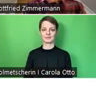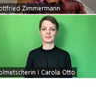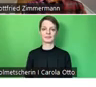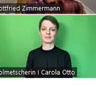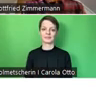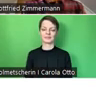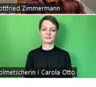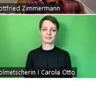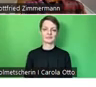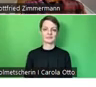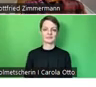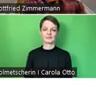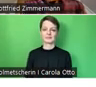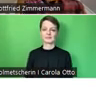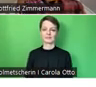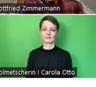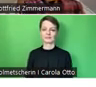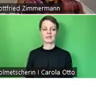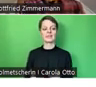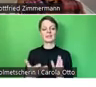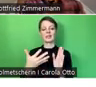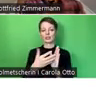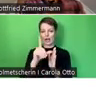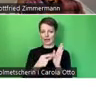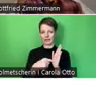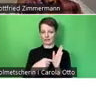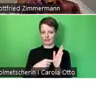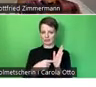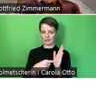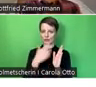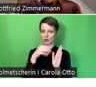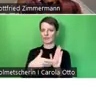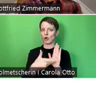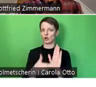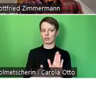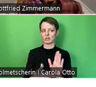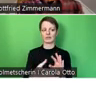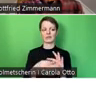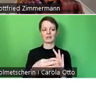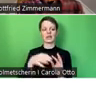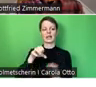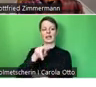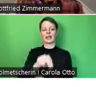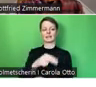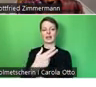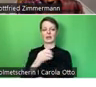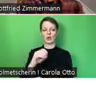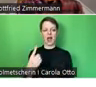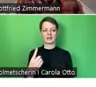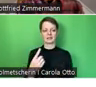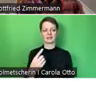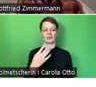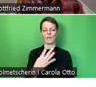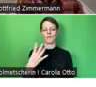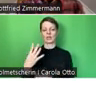Ich möchte Ihnen diese erweiterte Checkliste vorstellen nach EN 301549.